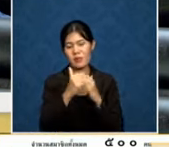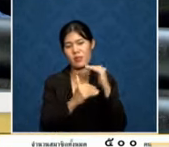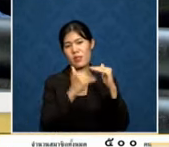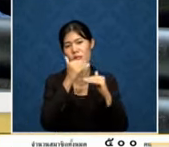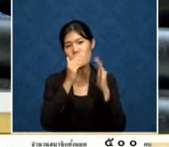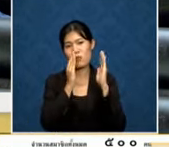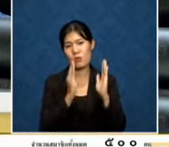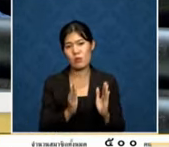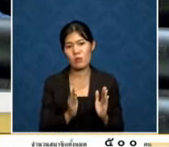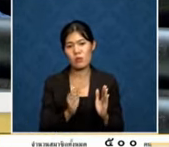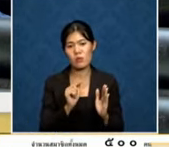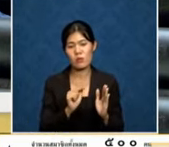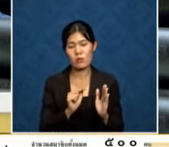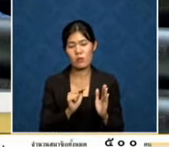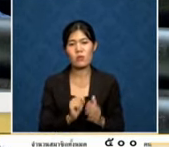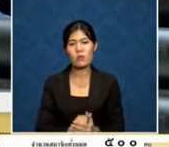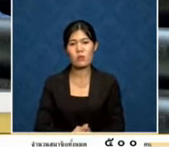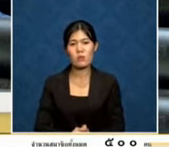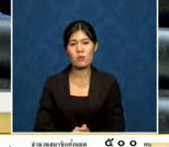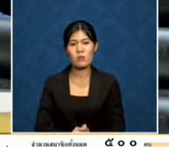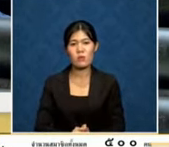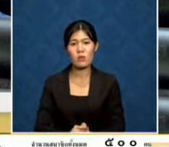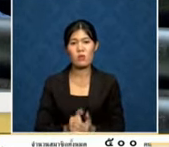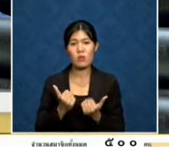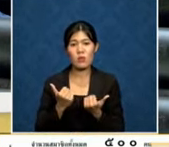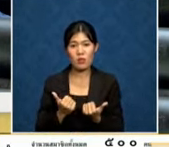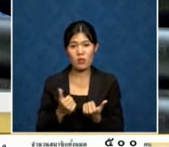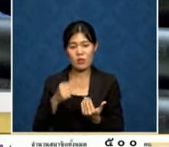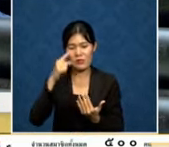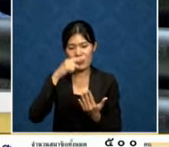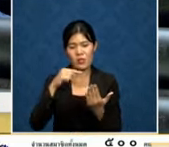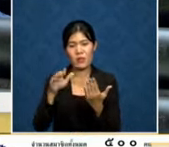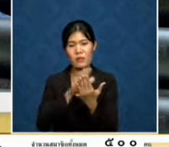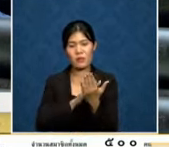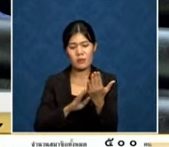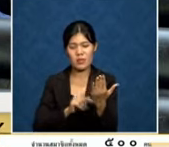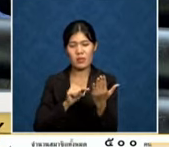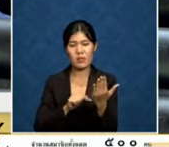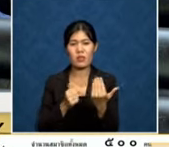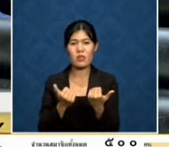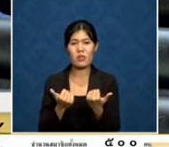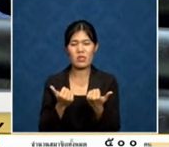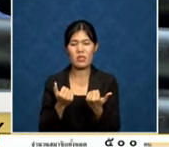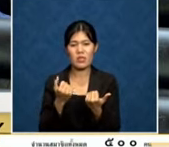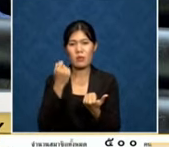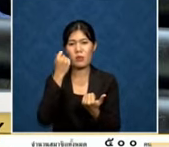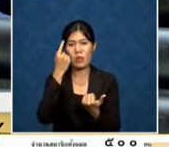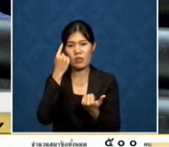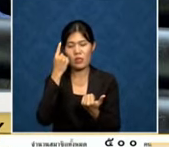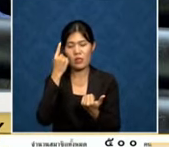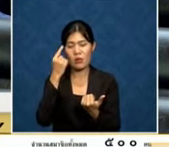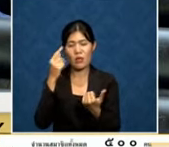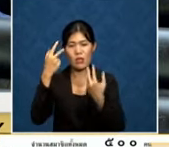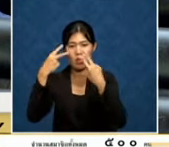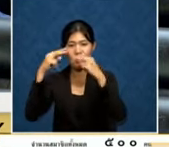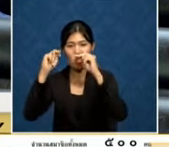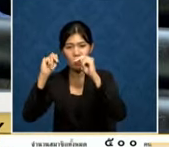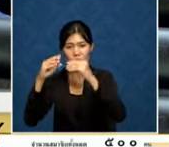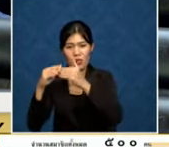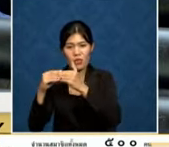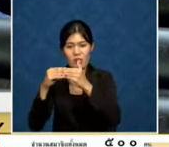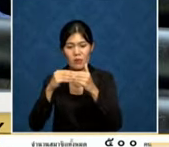คนสาารในประเทผมเข้าใจว่าท่านนายกจะพาคนไทย